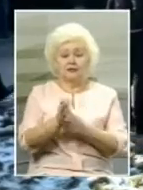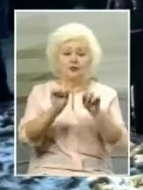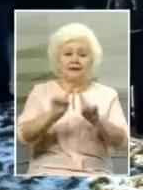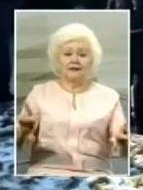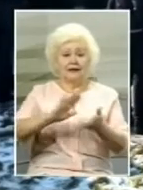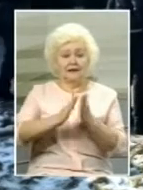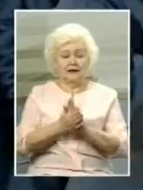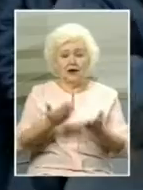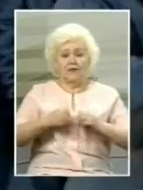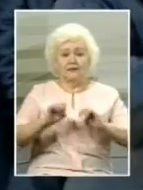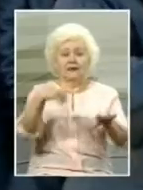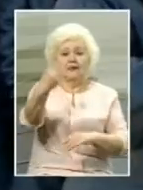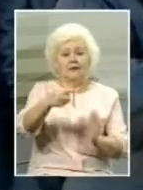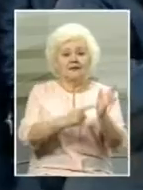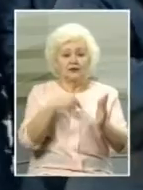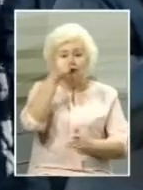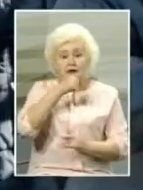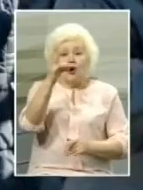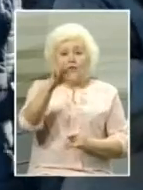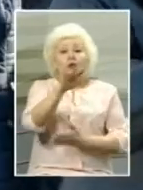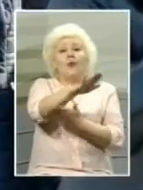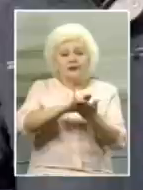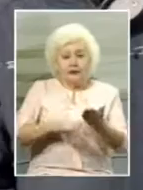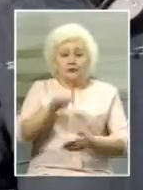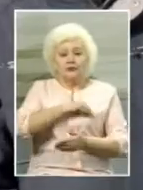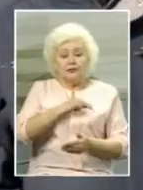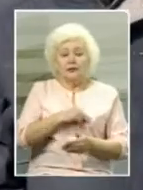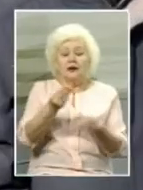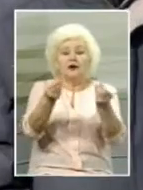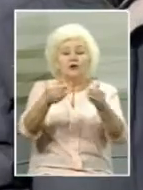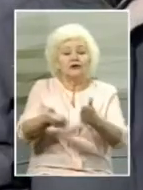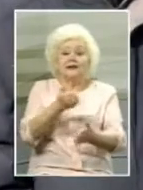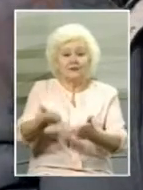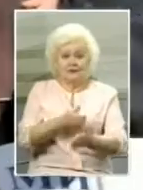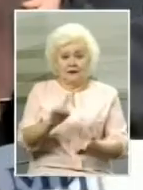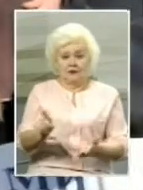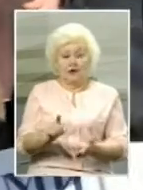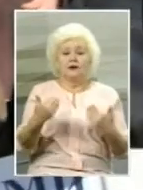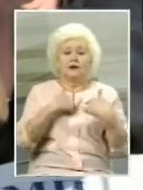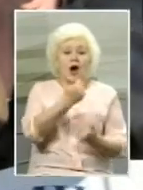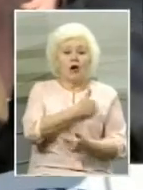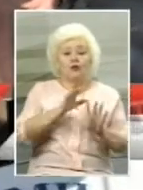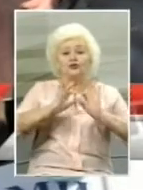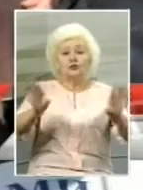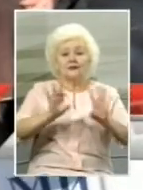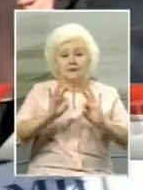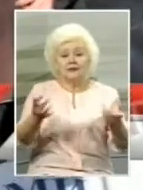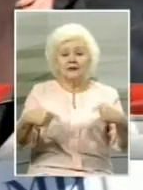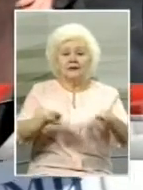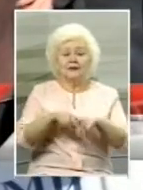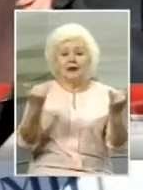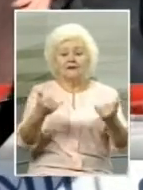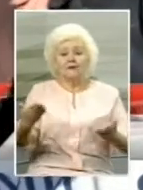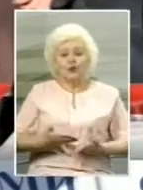надзвичайних ситуаций віддала 26 років, однак продовжує працювати, бо грошей не вистачає. Я хочу розповісти, як